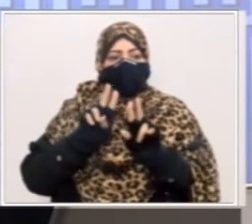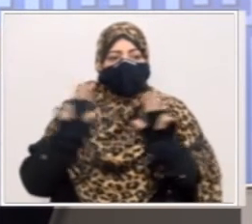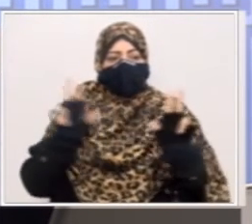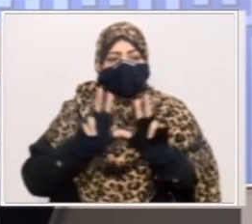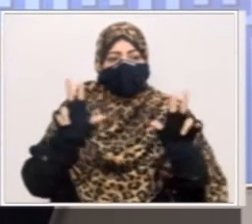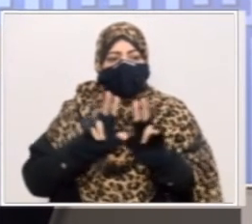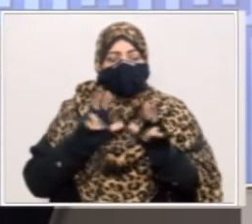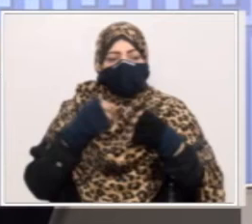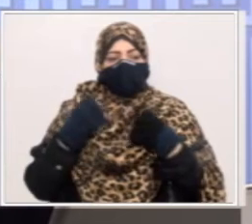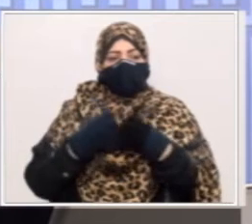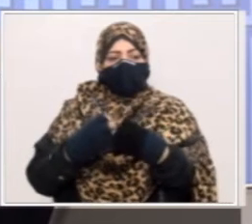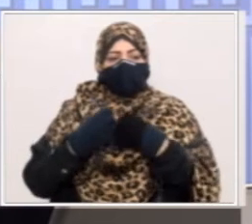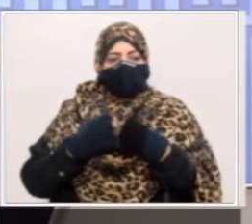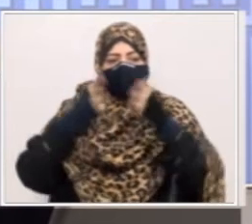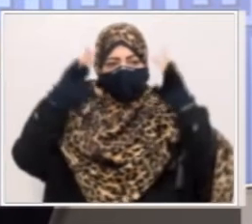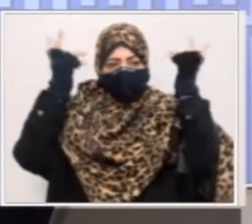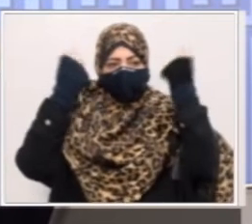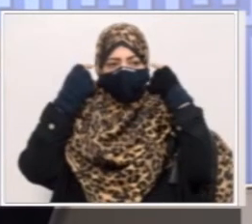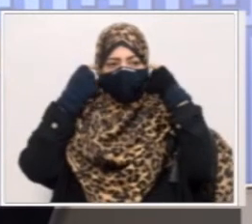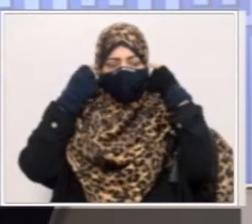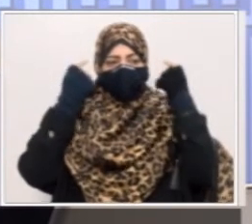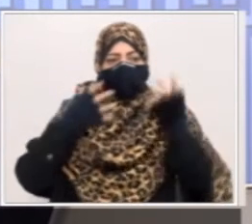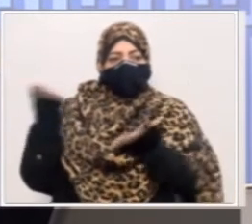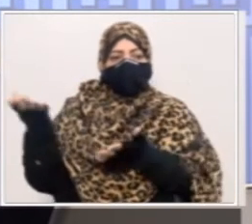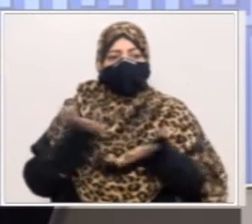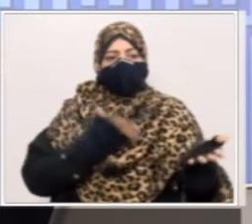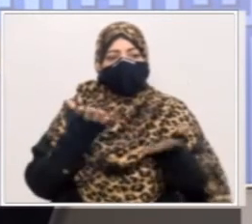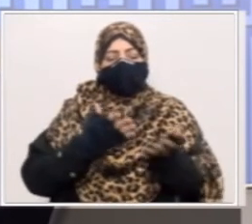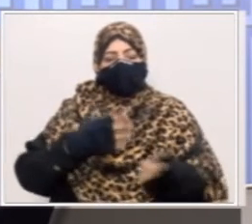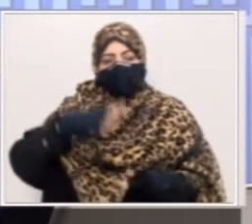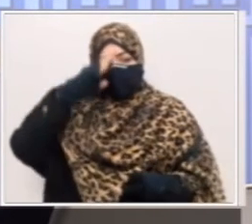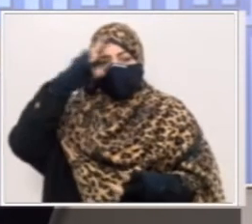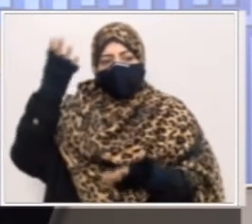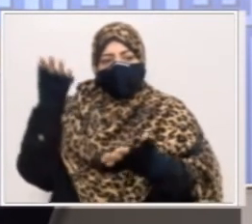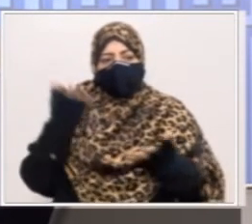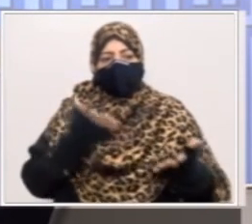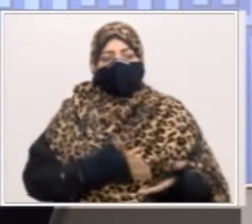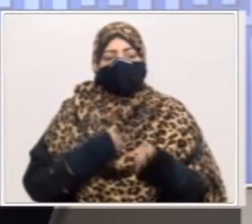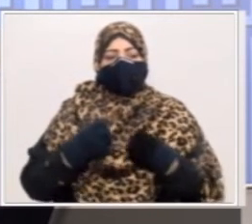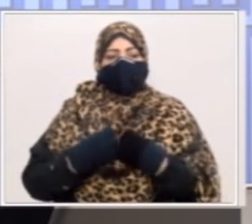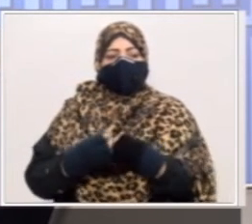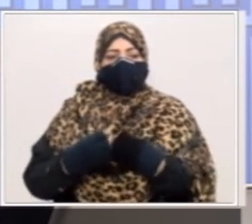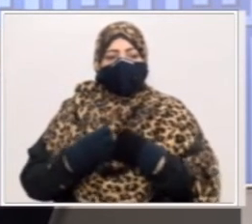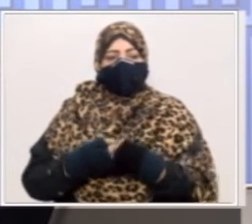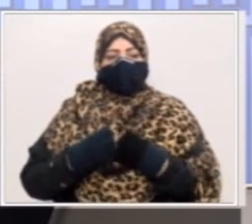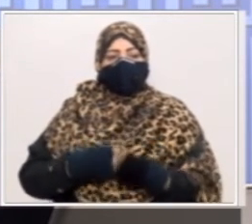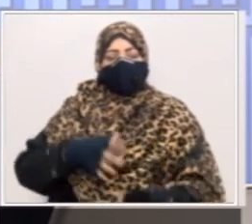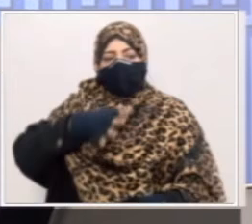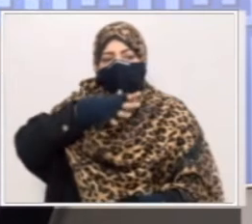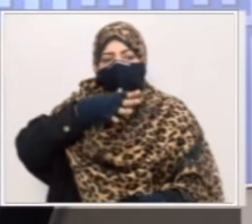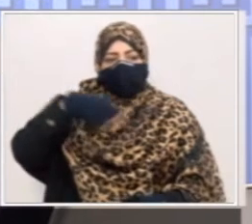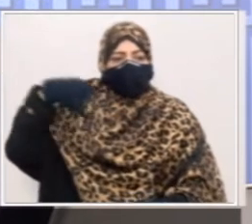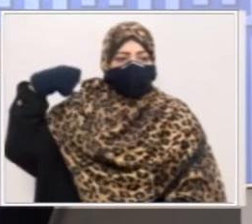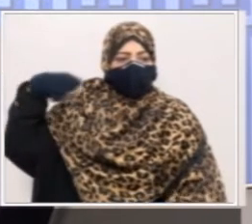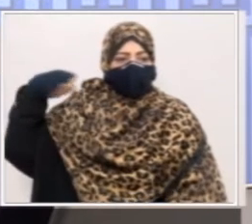أهلا وسهلا ومرحبا بكم مع دار الإفتاء. يتجدد هذا اللقاء